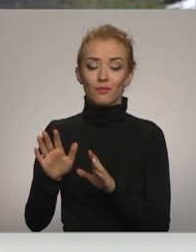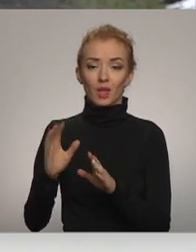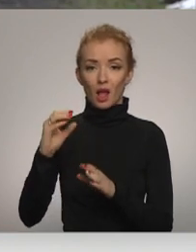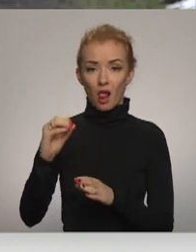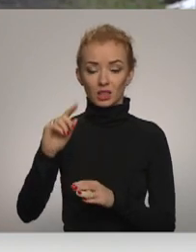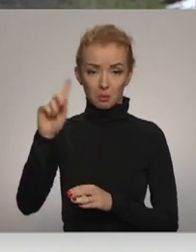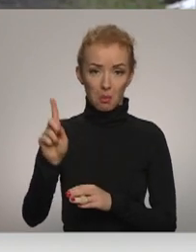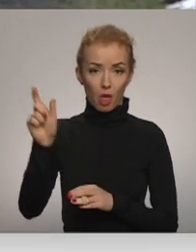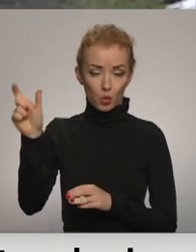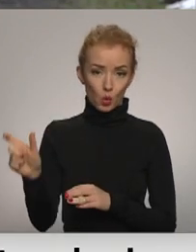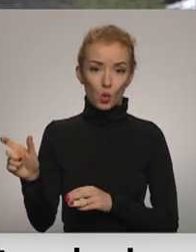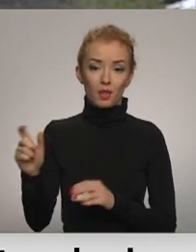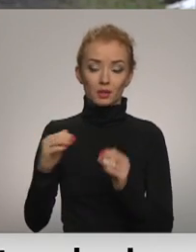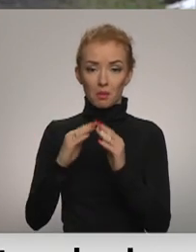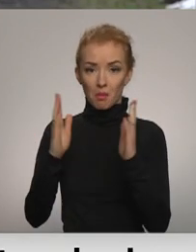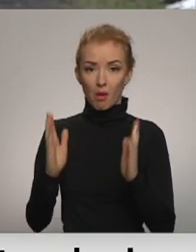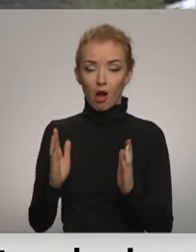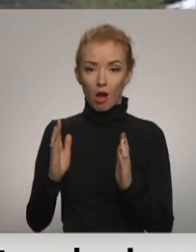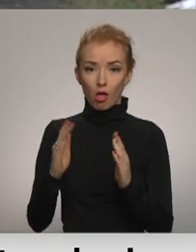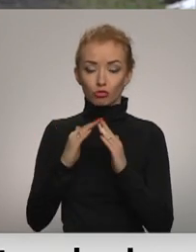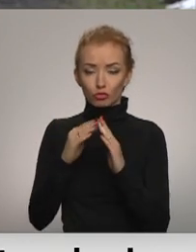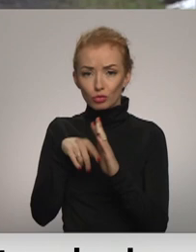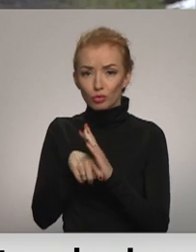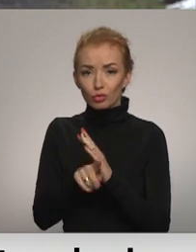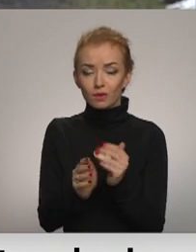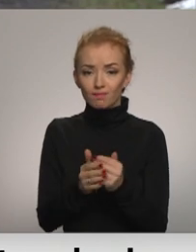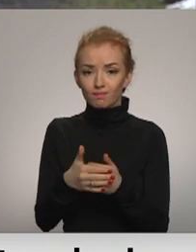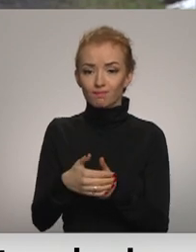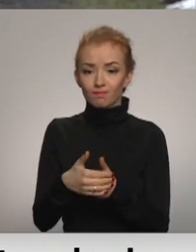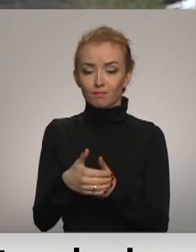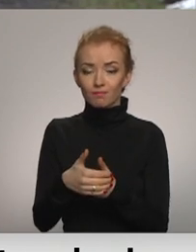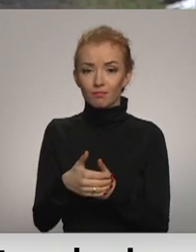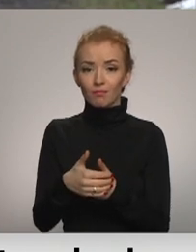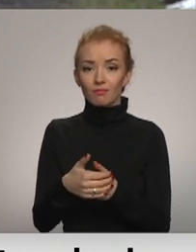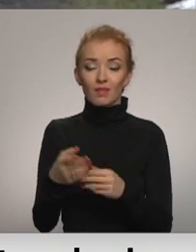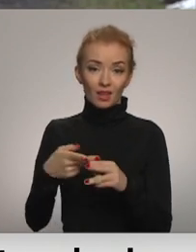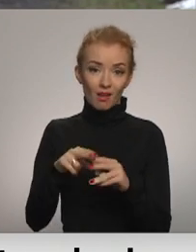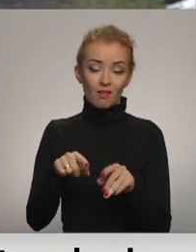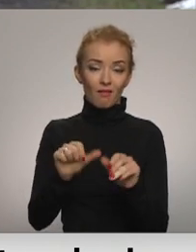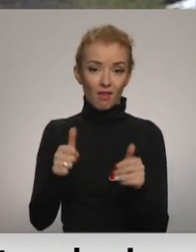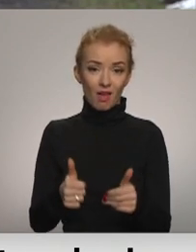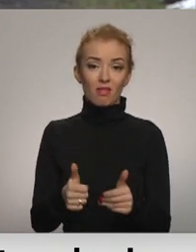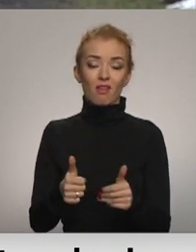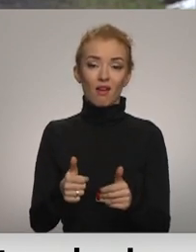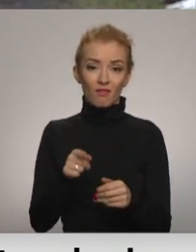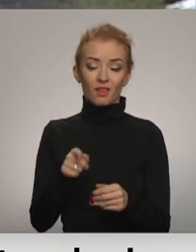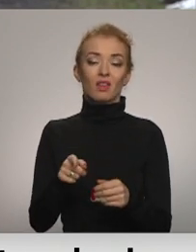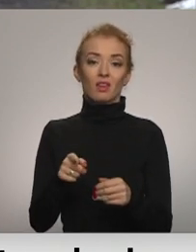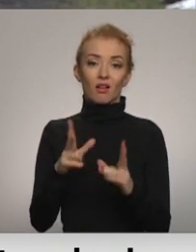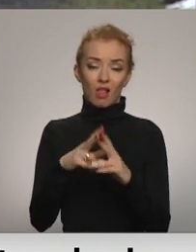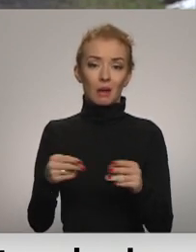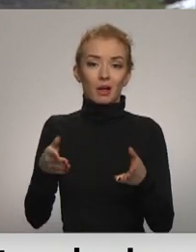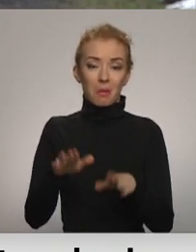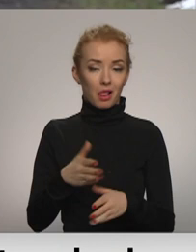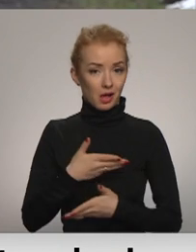Elzas Pērkonas mājas šūnī. Un tādējādi viņi palika